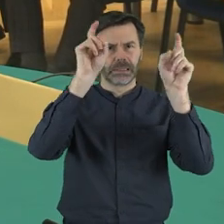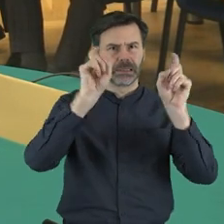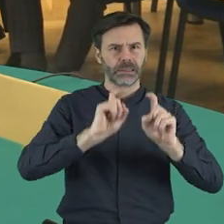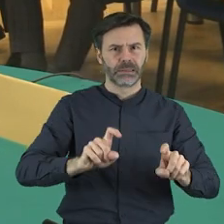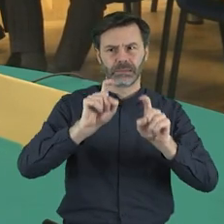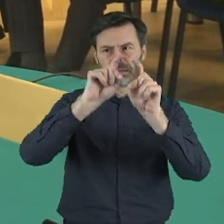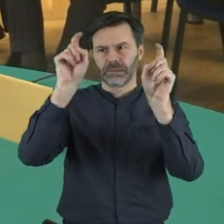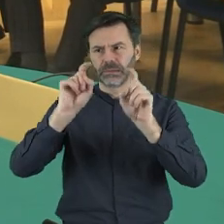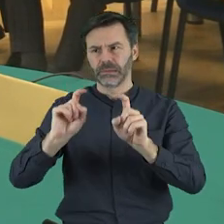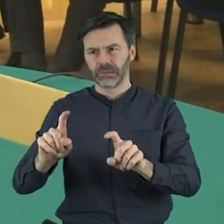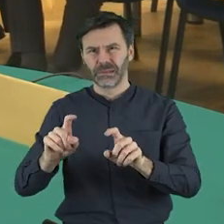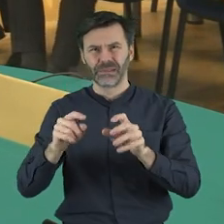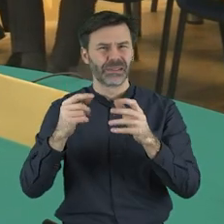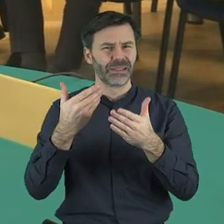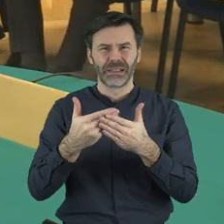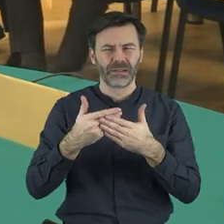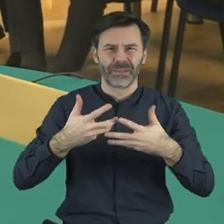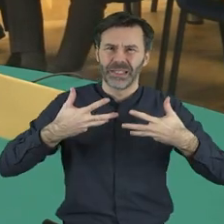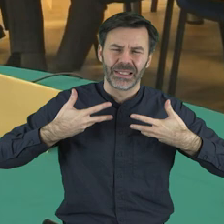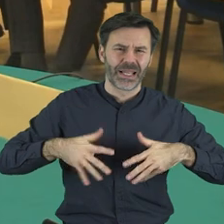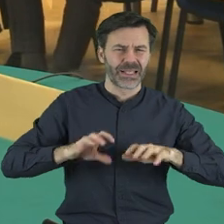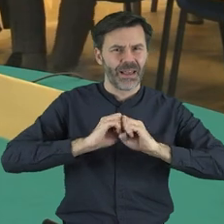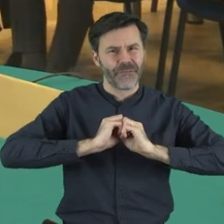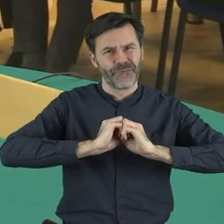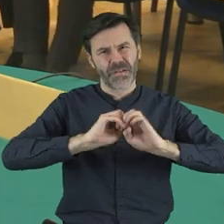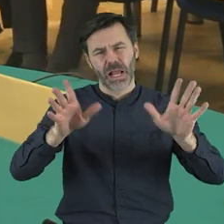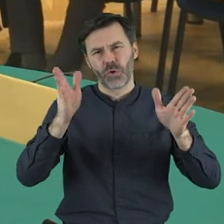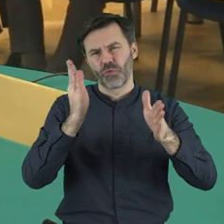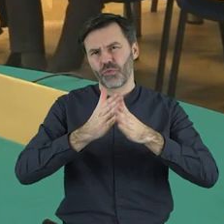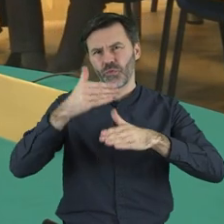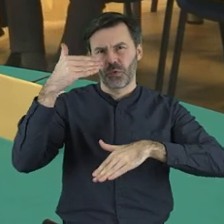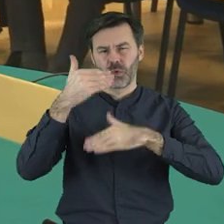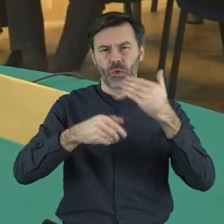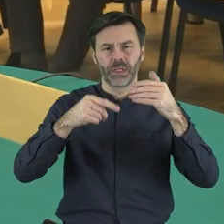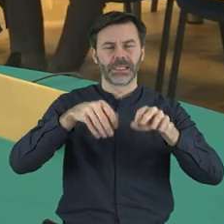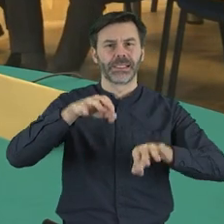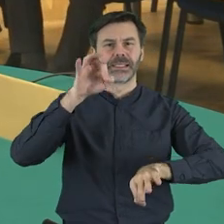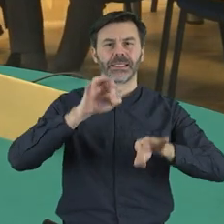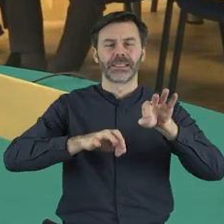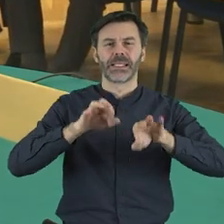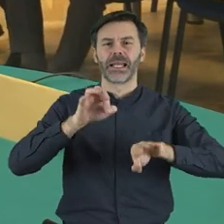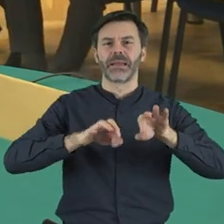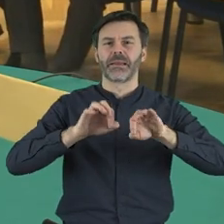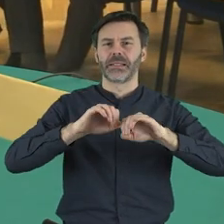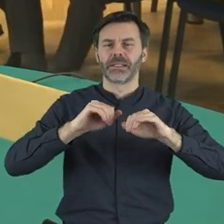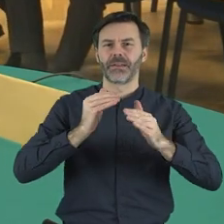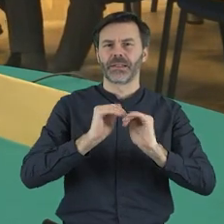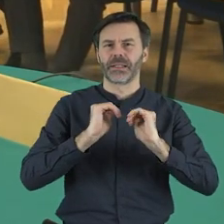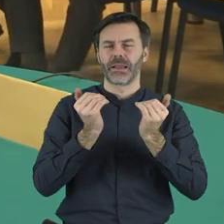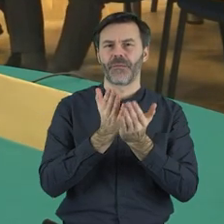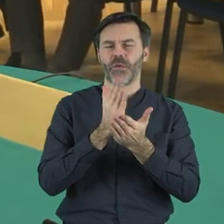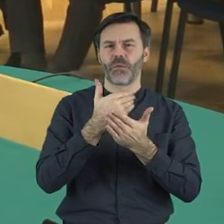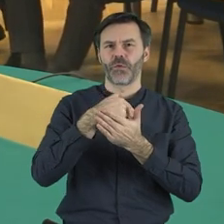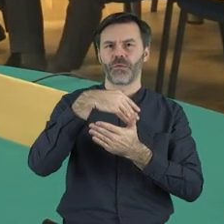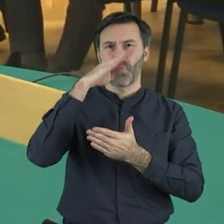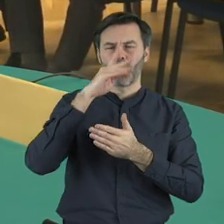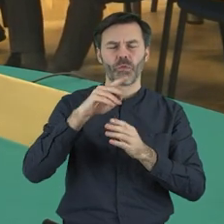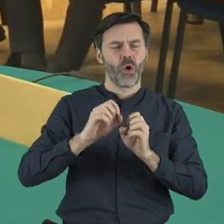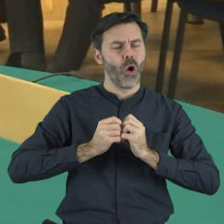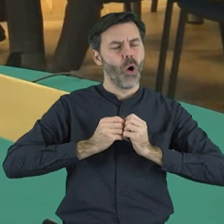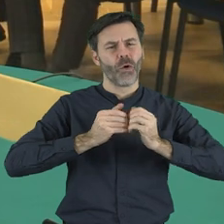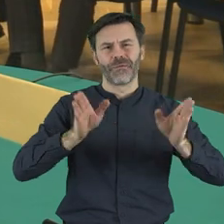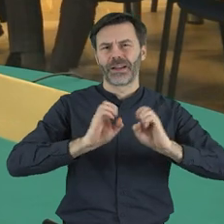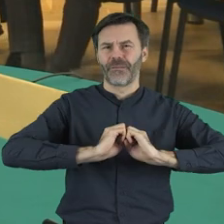na sesji Sejmiku Województwa Łódzkiego, otwarcie wyjaśnić te wszystkie wątpliwości proceduralne, no bo one